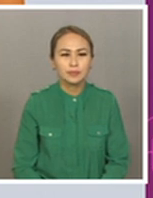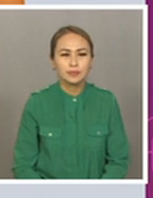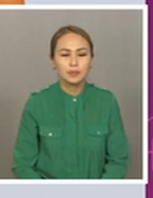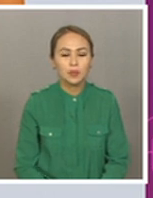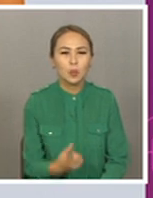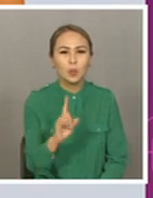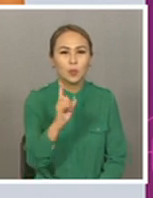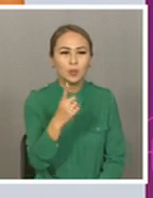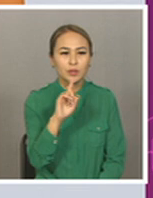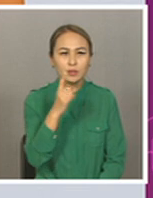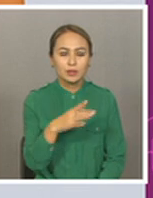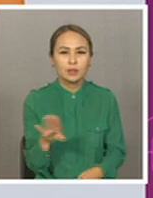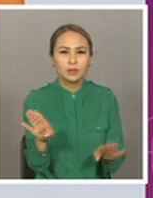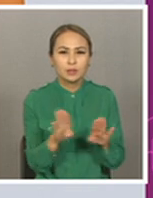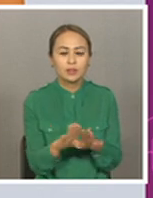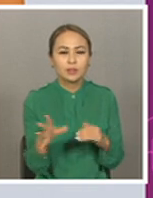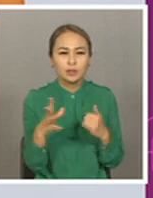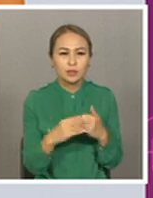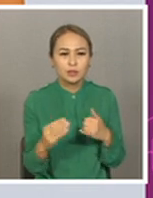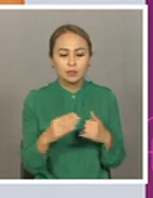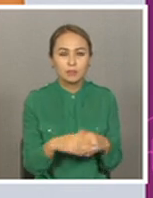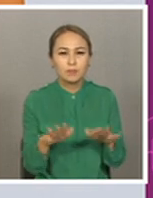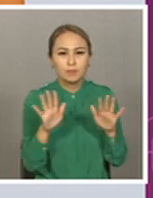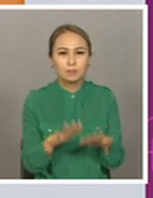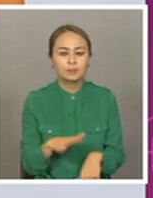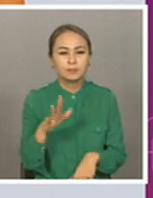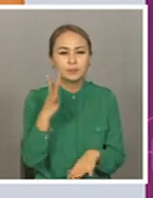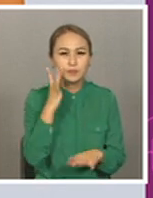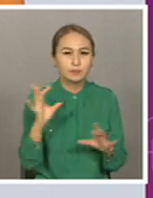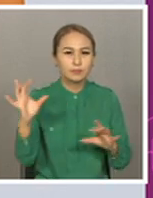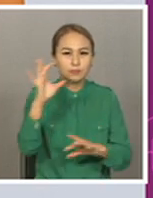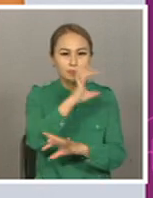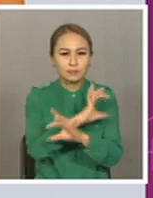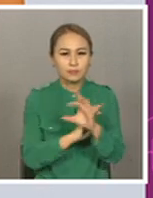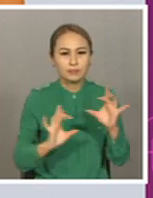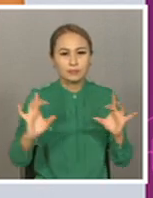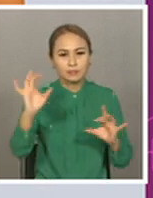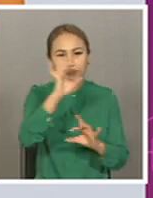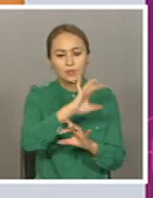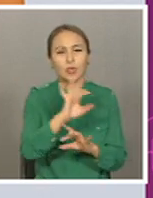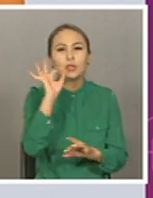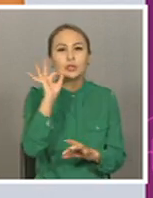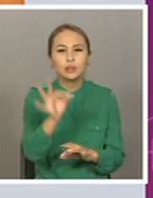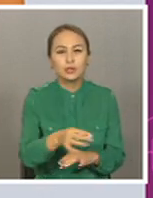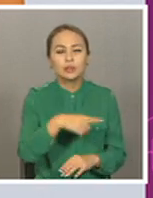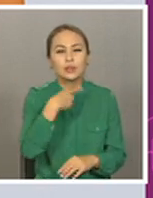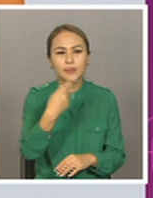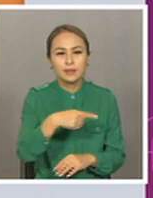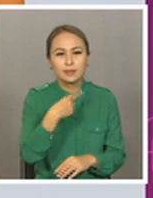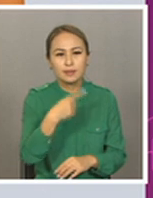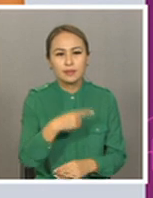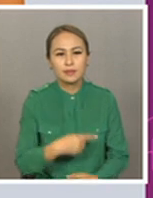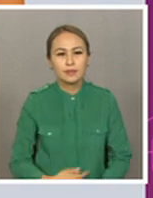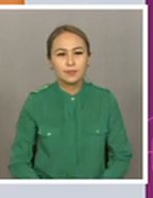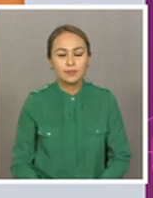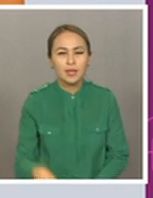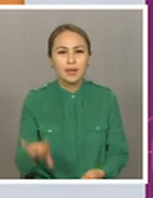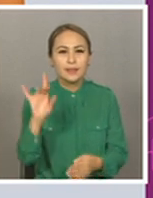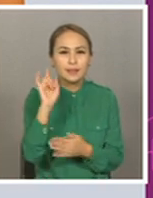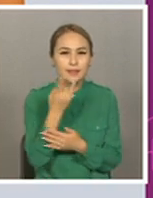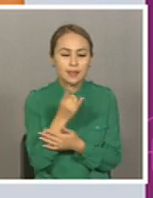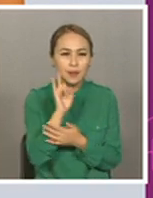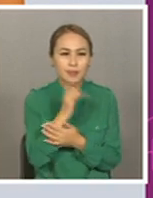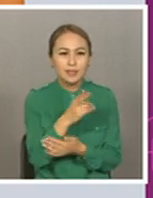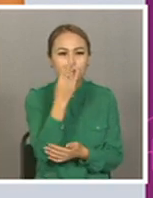Өйткені жер планетасы күнді айналып жүреді. Дұрыс айтасыңдар. Сәби,